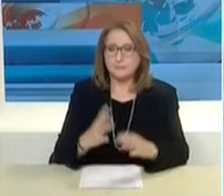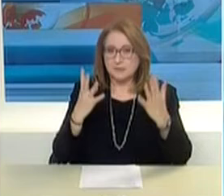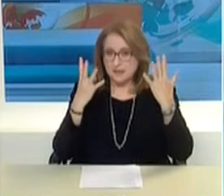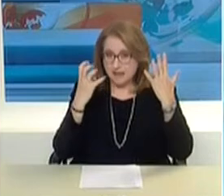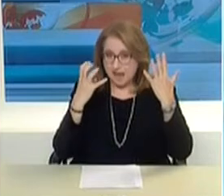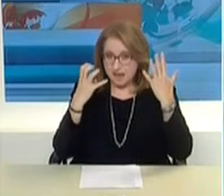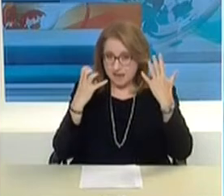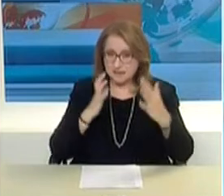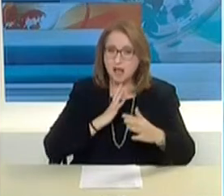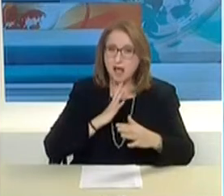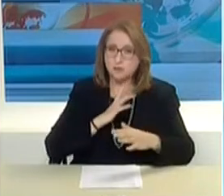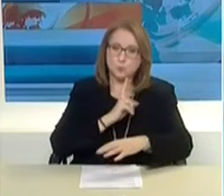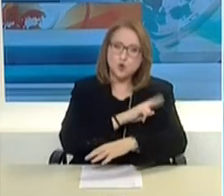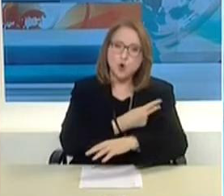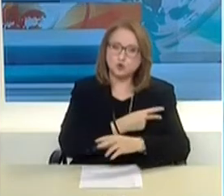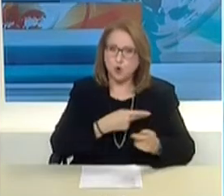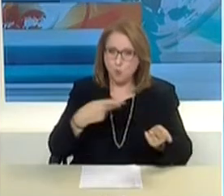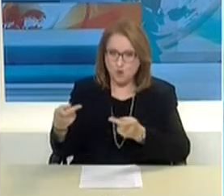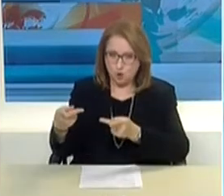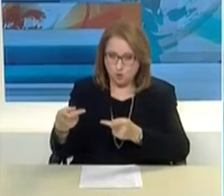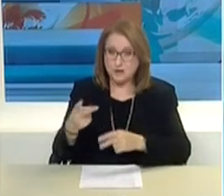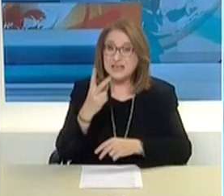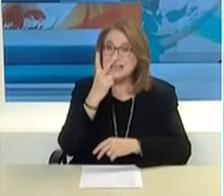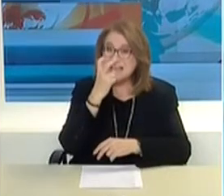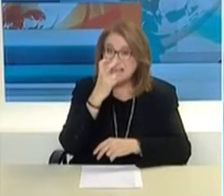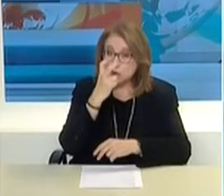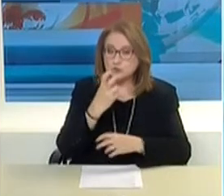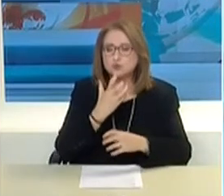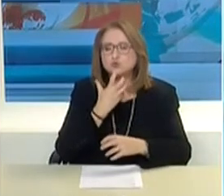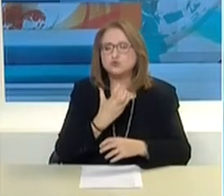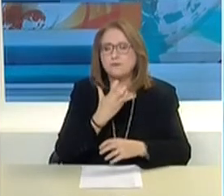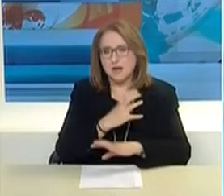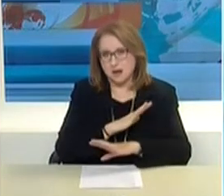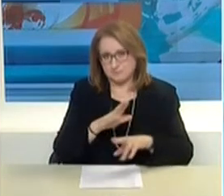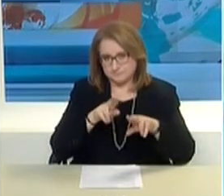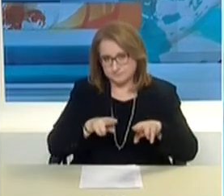90 ασθενείς νοσηλεύονται, εκ των οποίων 20 είναι διασωληνωμένοι.